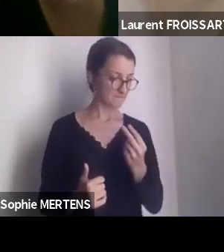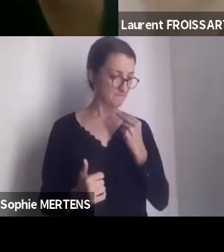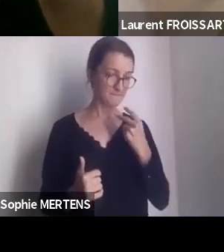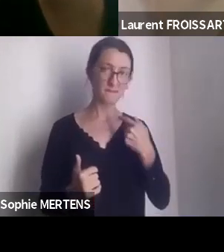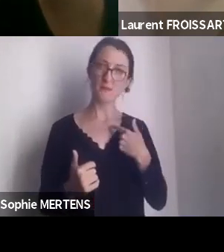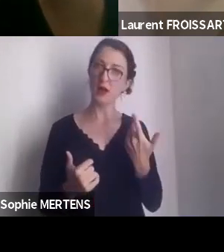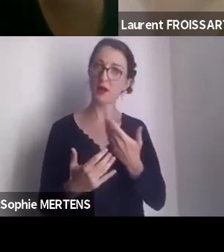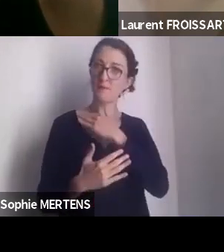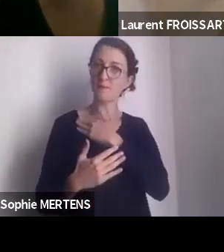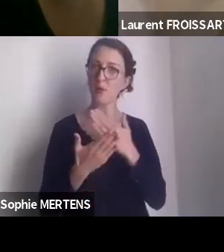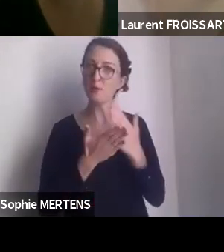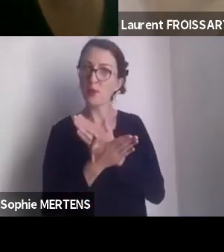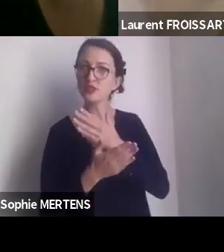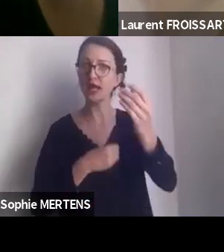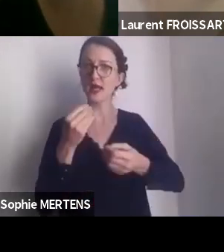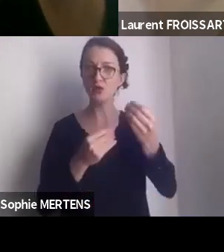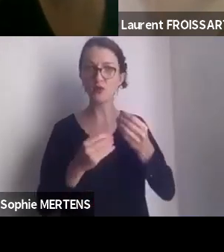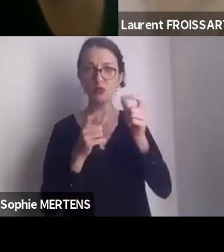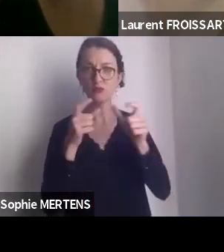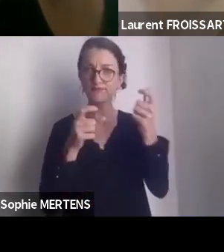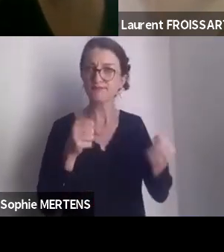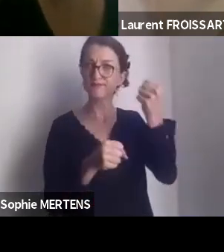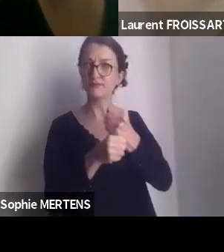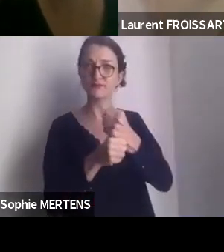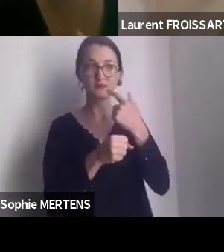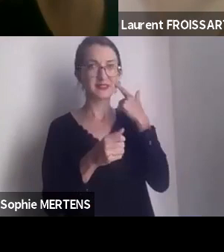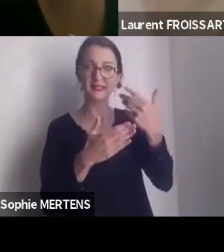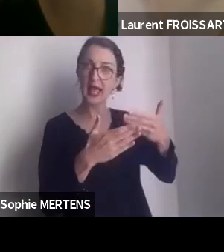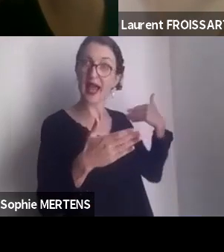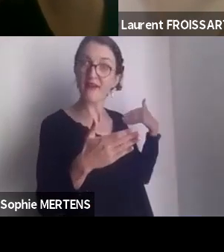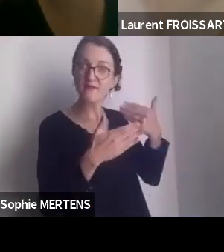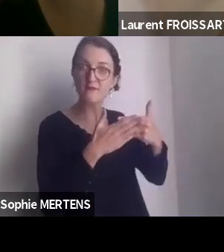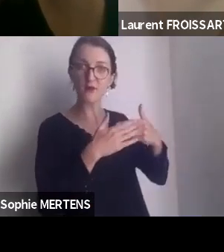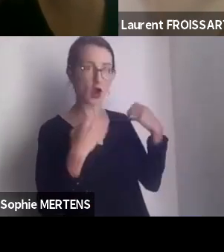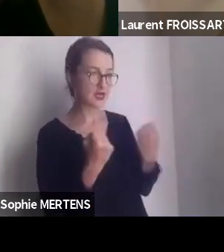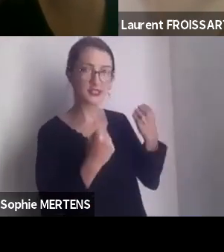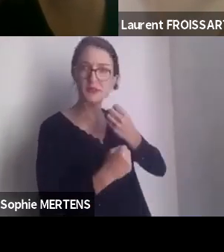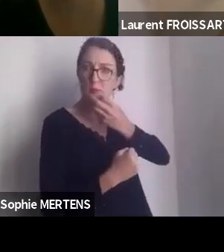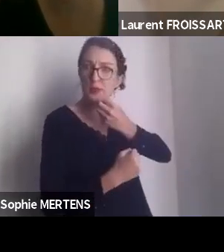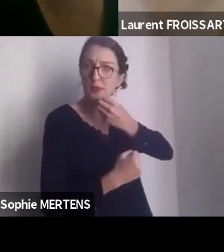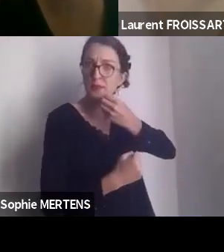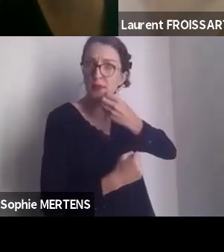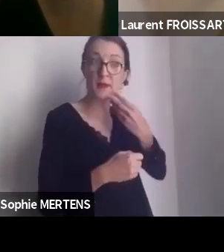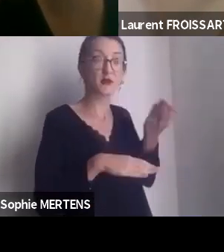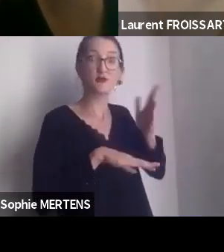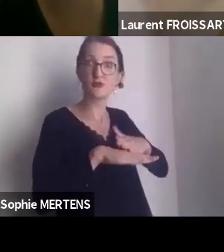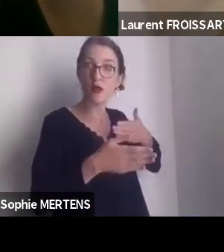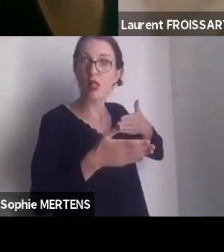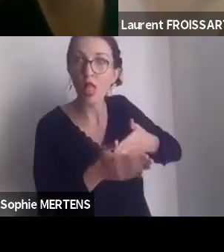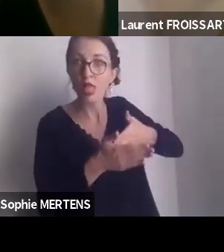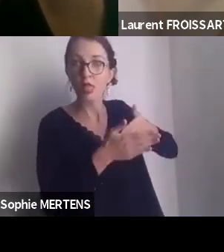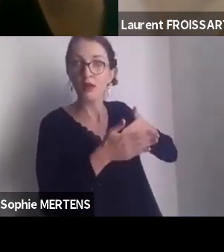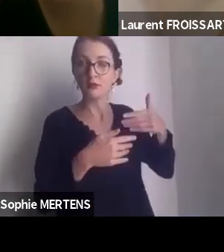parfois mon activité bien établie, qui se retrouve un petit peu bloquée avec la situation actuelle, comment je fais pour